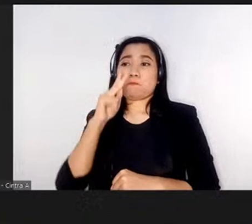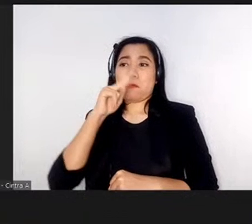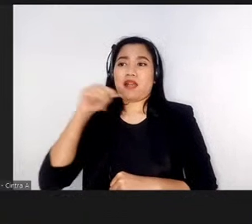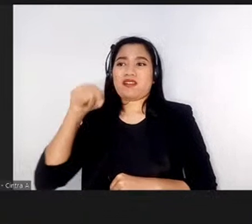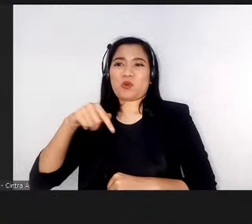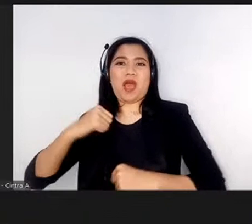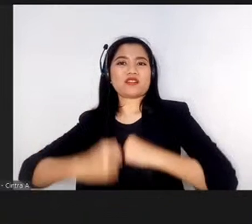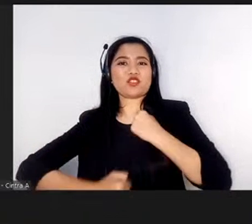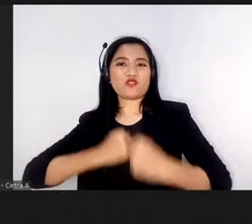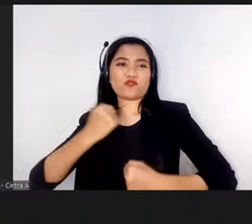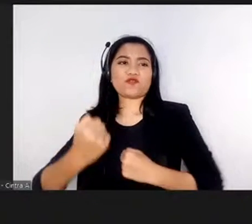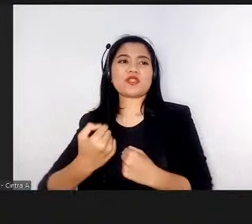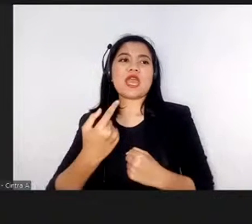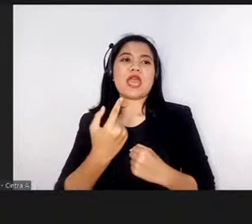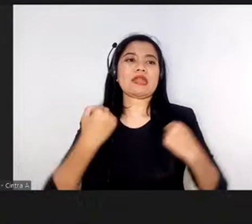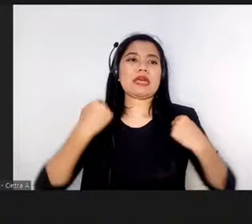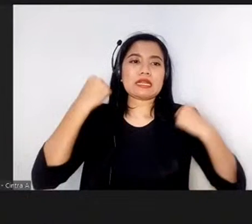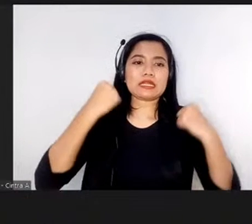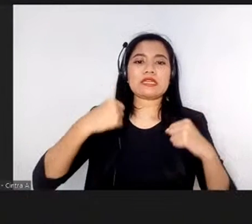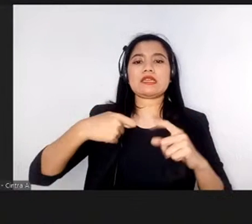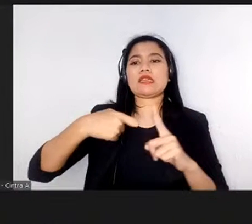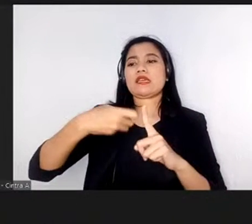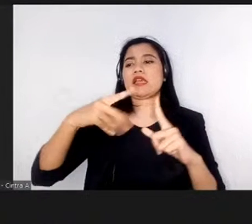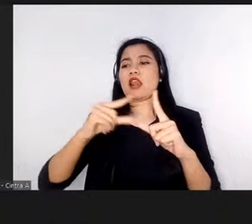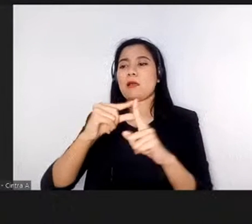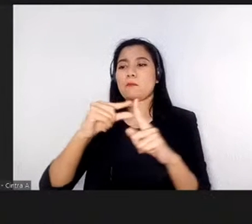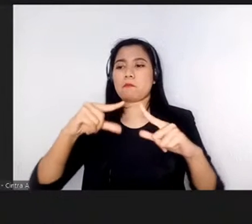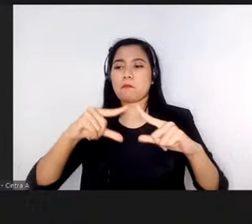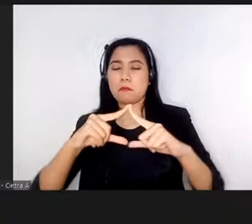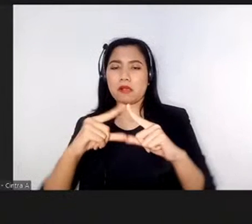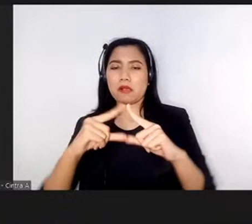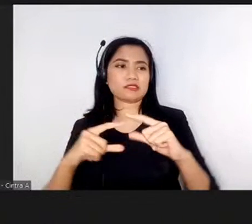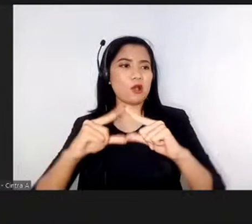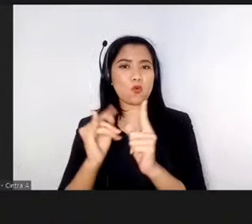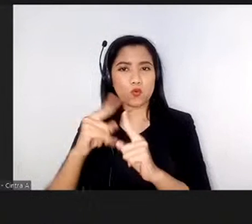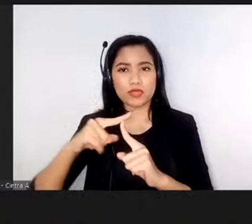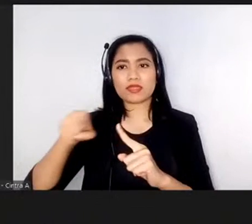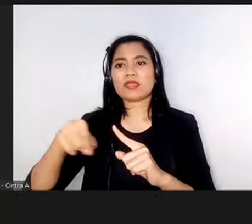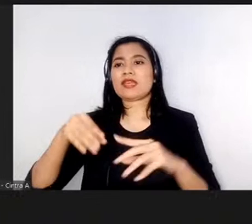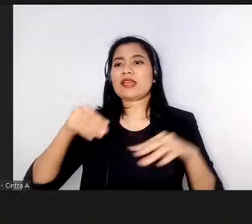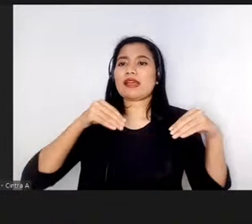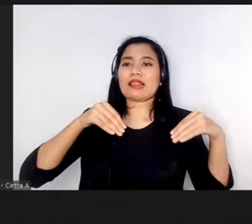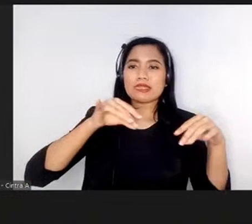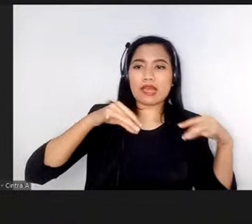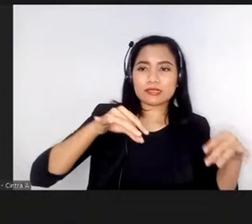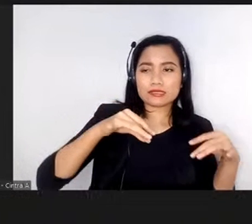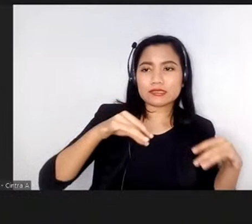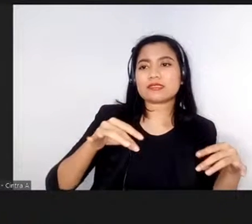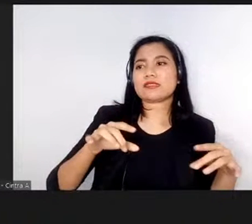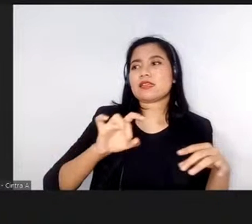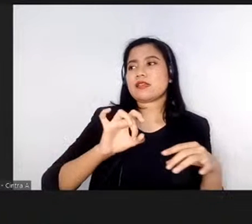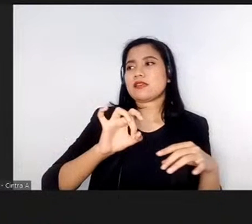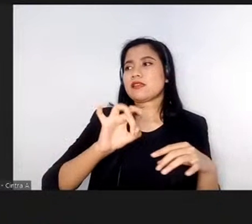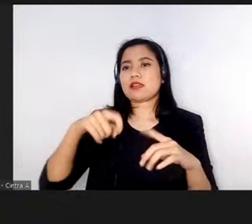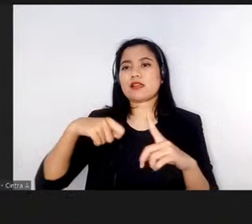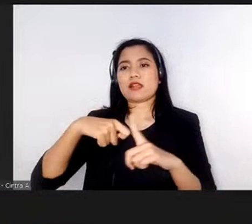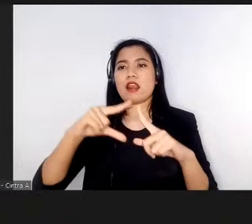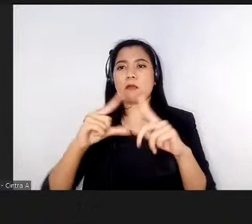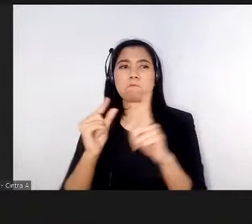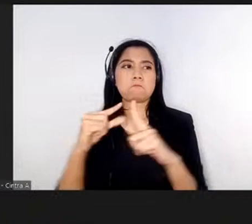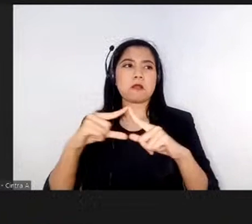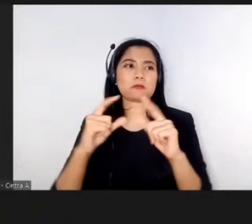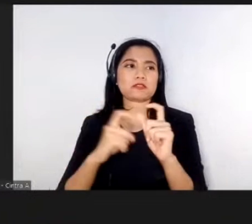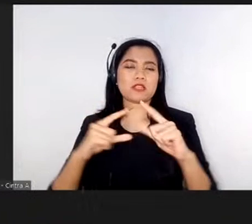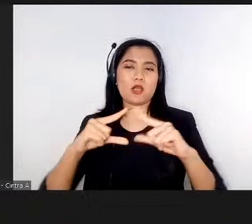komoditas seperti kelapa sawit eh kertas transportasi dan logistik dan ABN Amro baru-baru ini mengumumkan bahwa